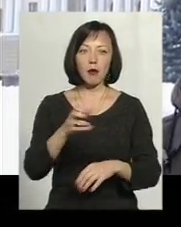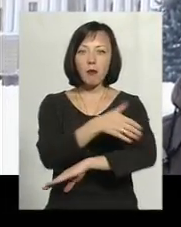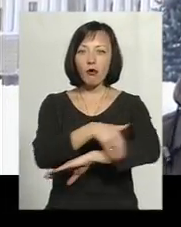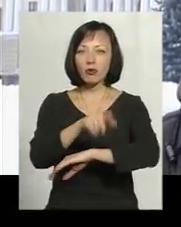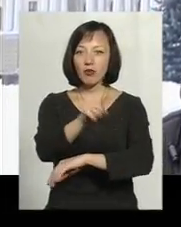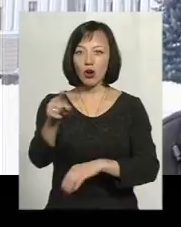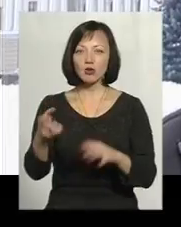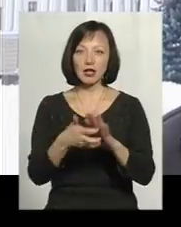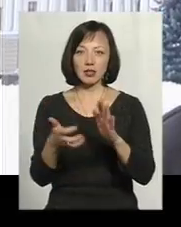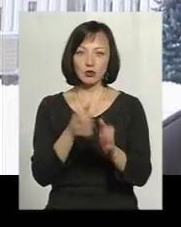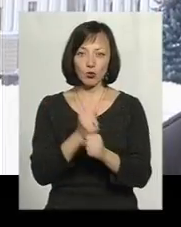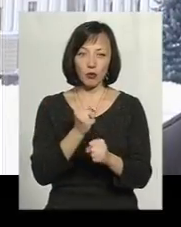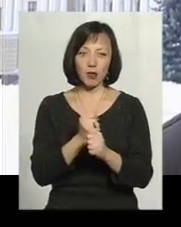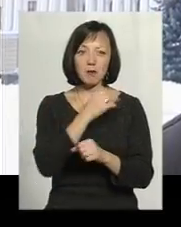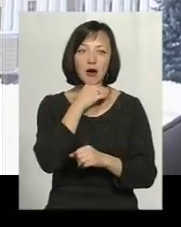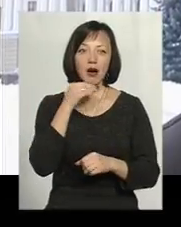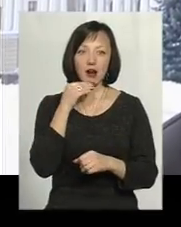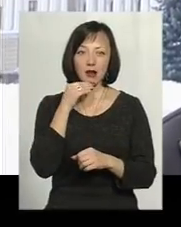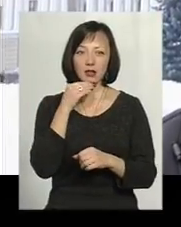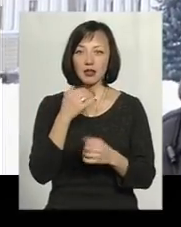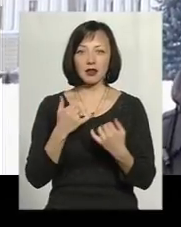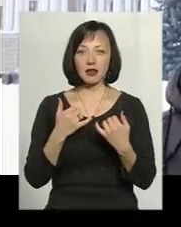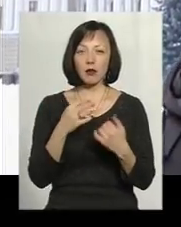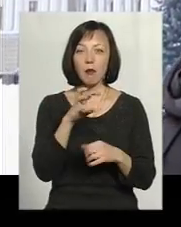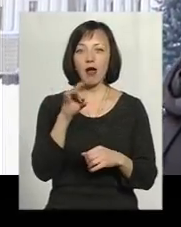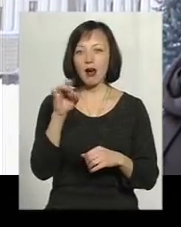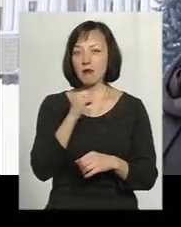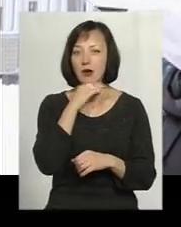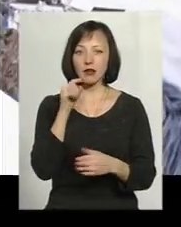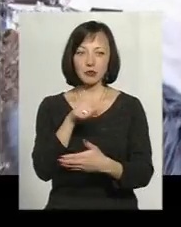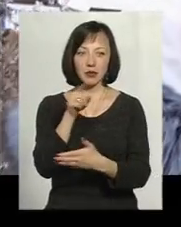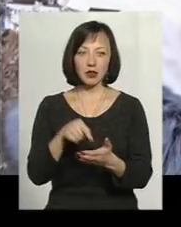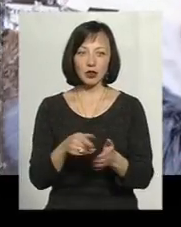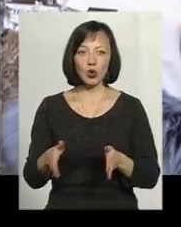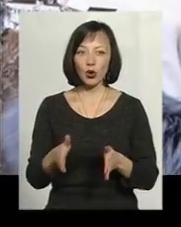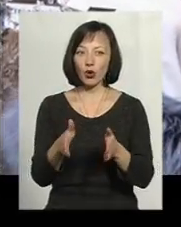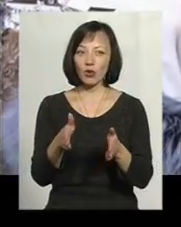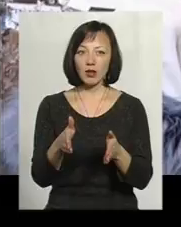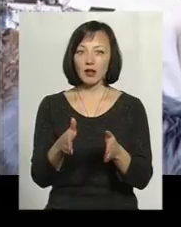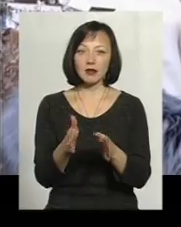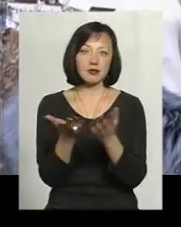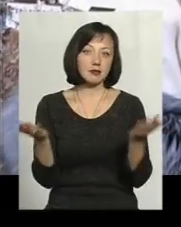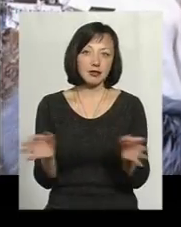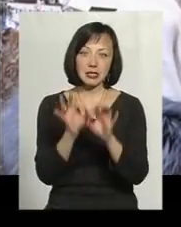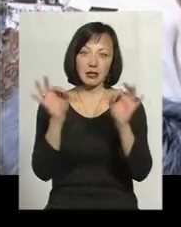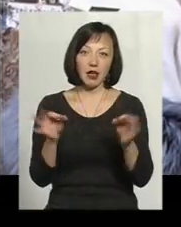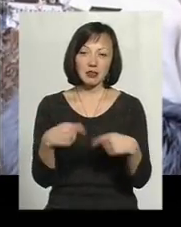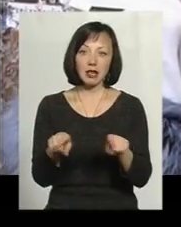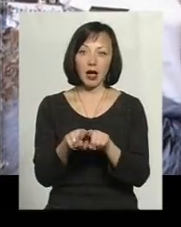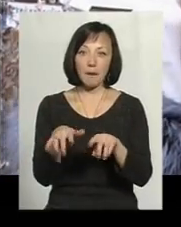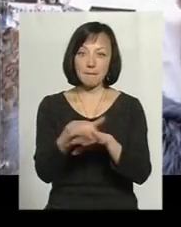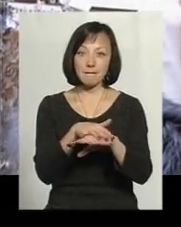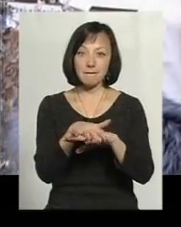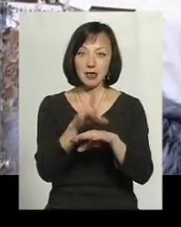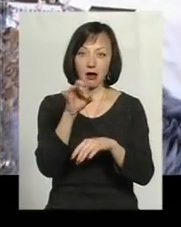подивитися, що де не зроблено. Ну, багато, до мера багато дуже питань. Дороги, звісно, ніякі. З таким базаром,